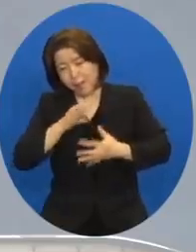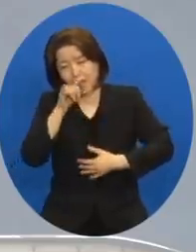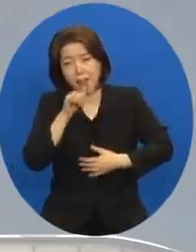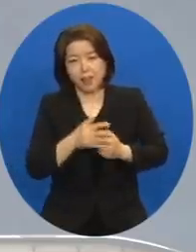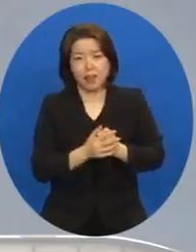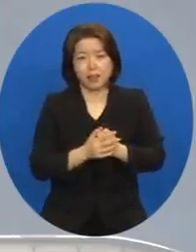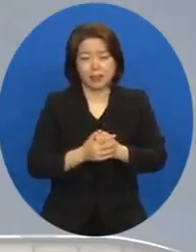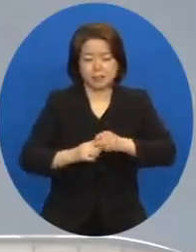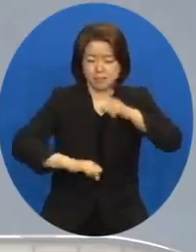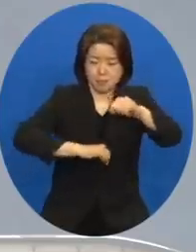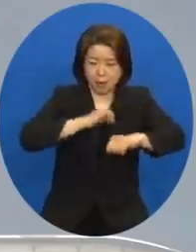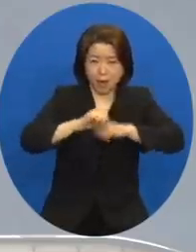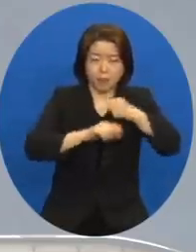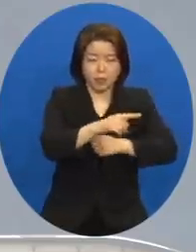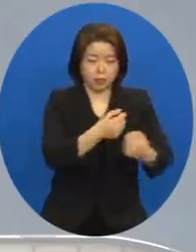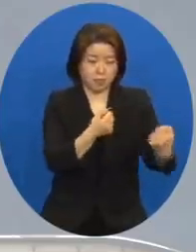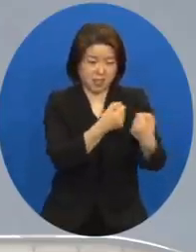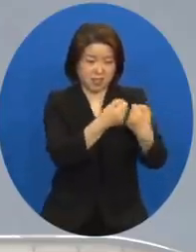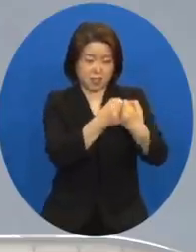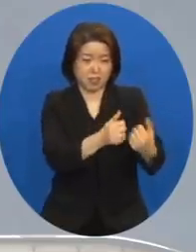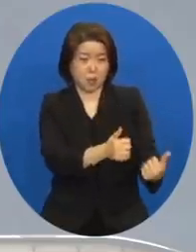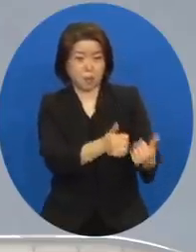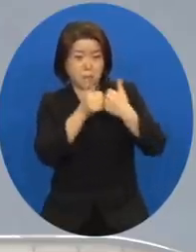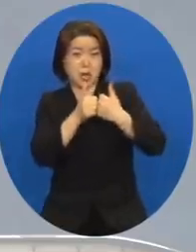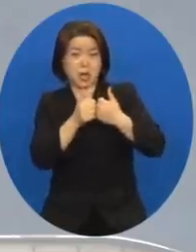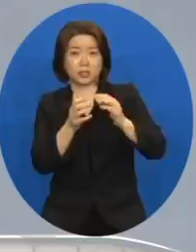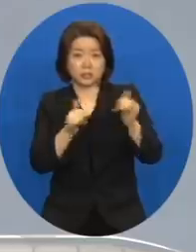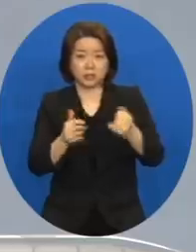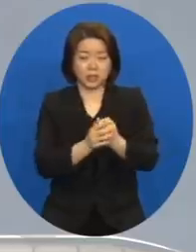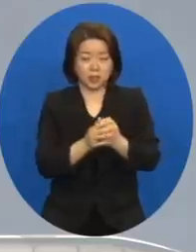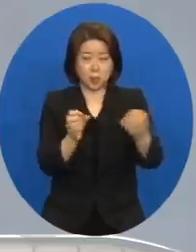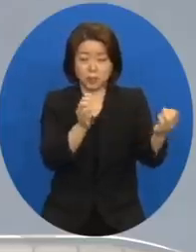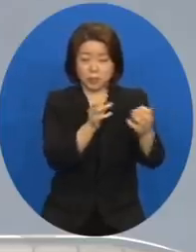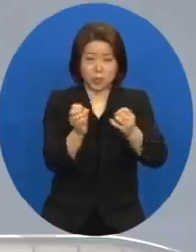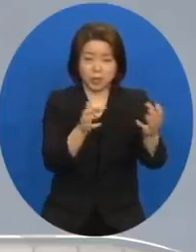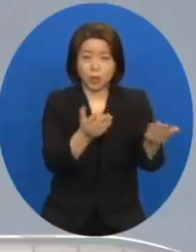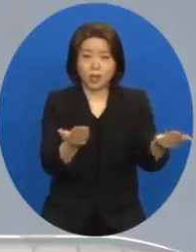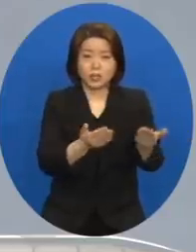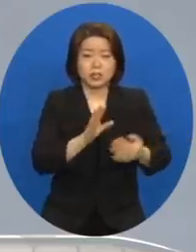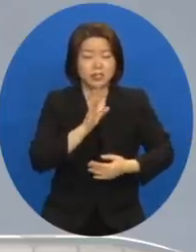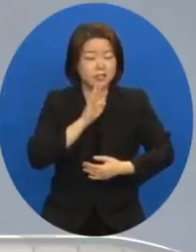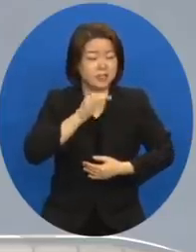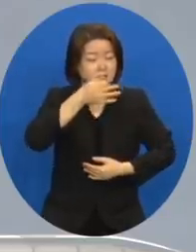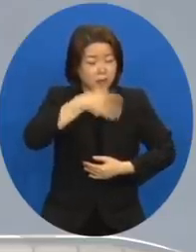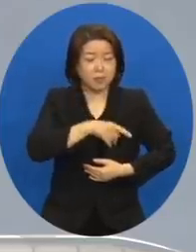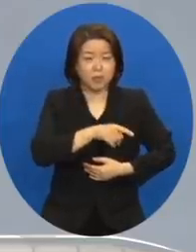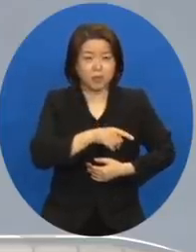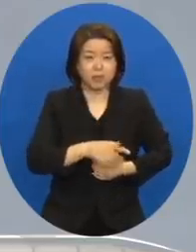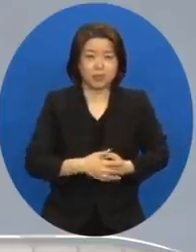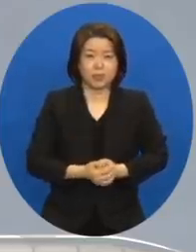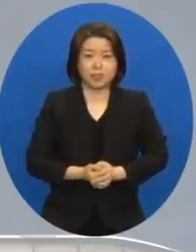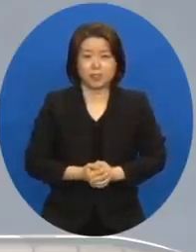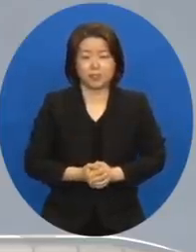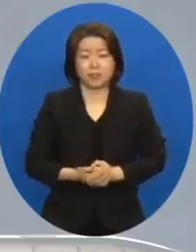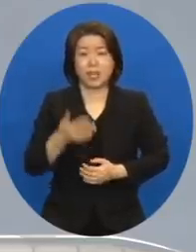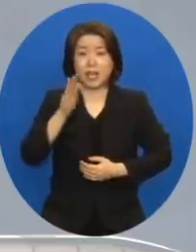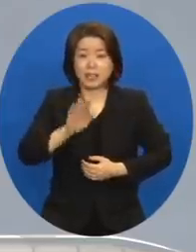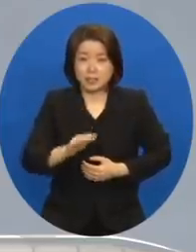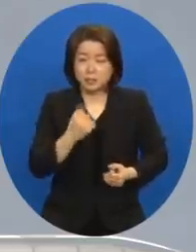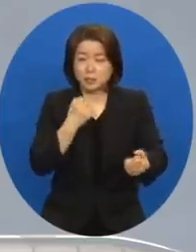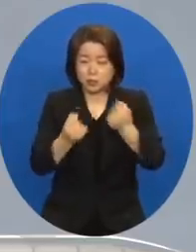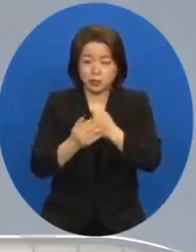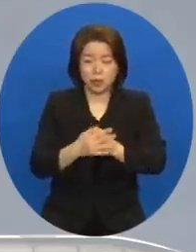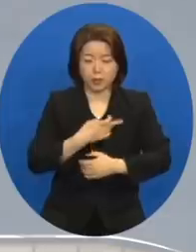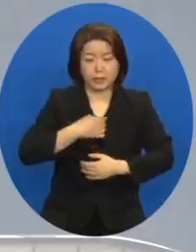막무가내로 막사 오려고 대드는 사람하고 대화 하는 일은 정말 어려운 일이잖아요 그런데도 사도